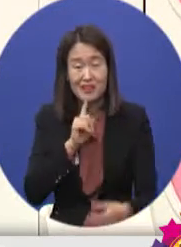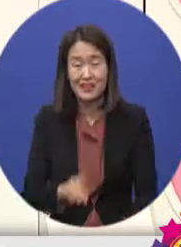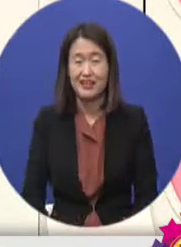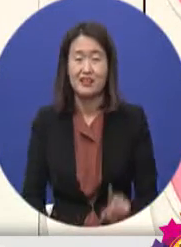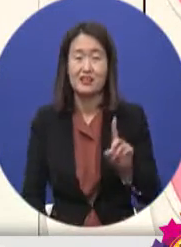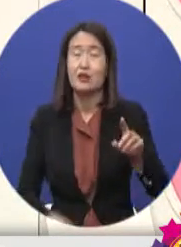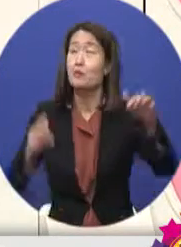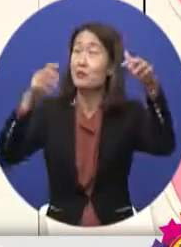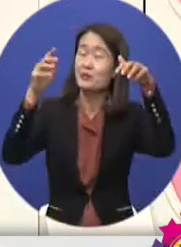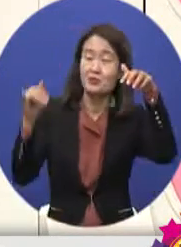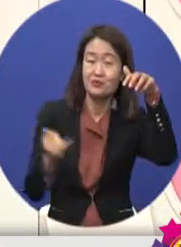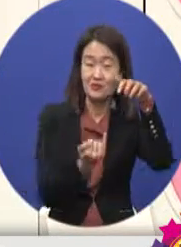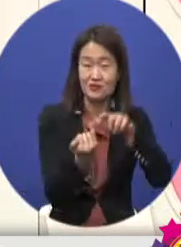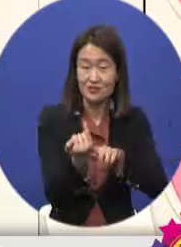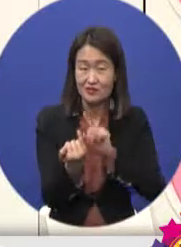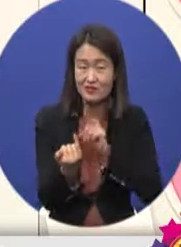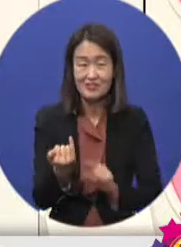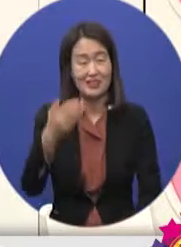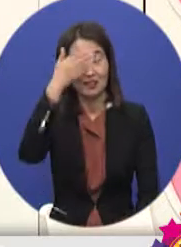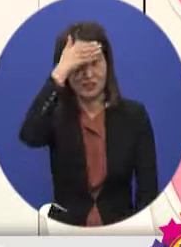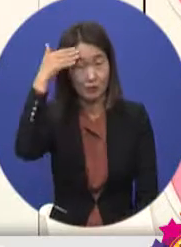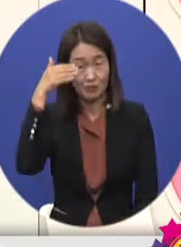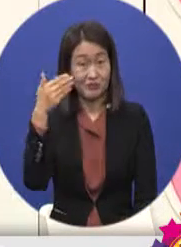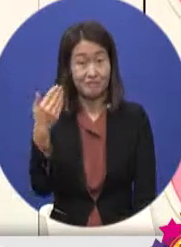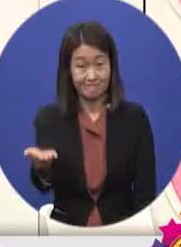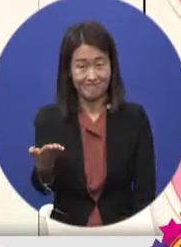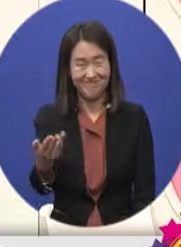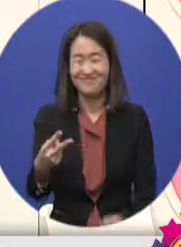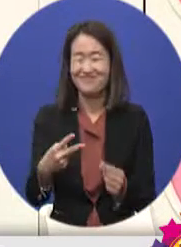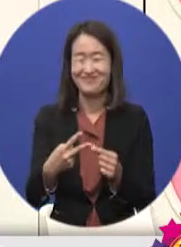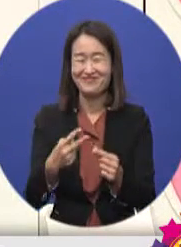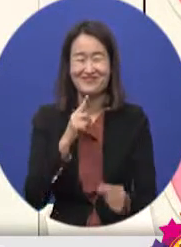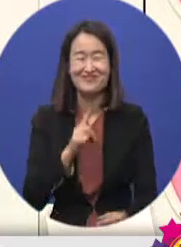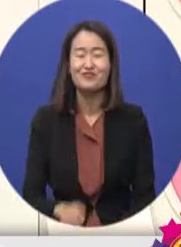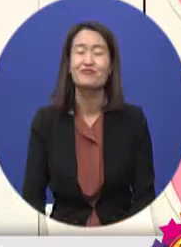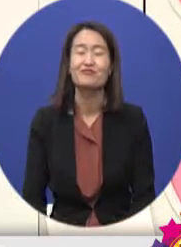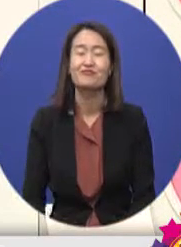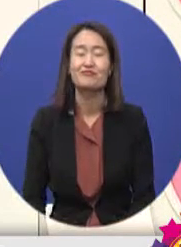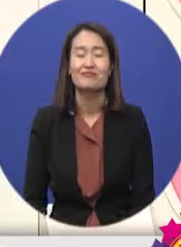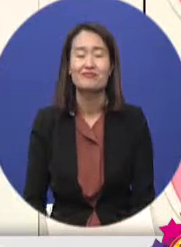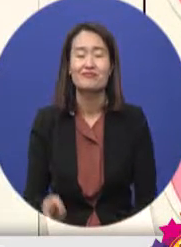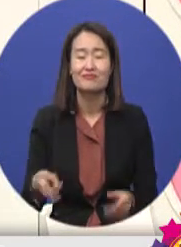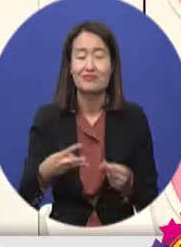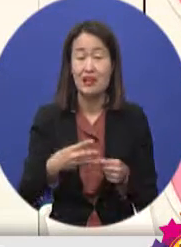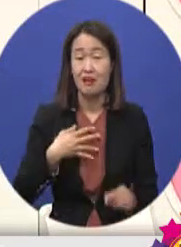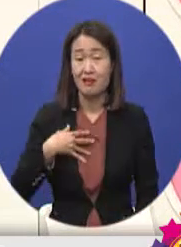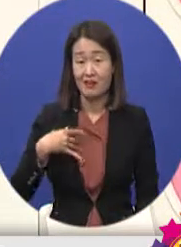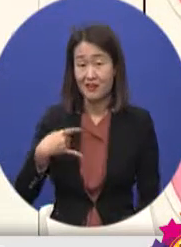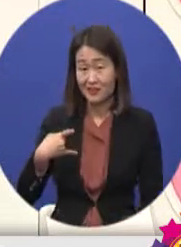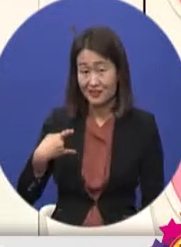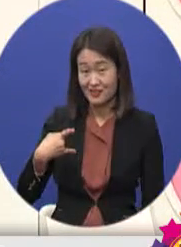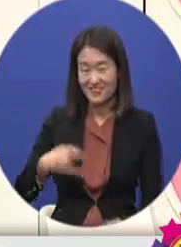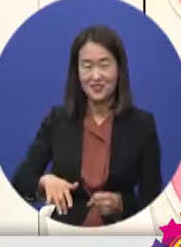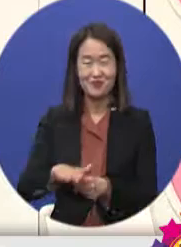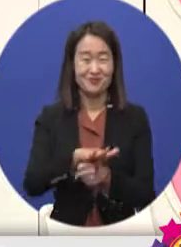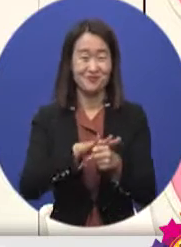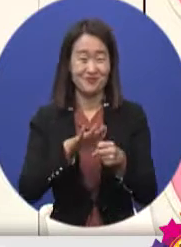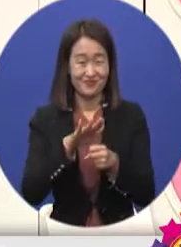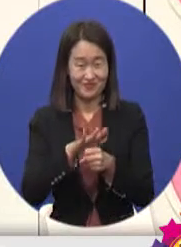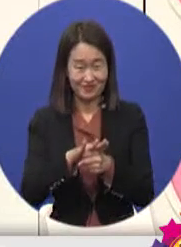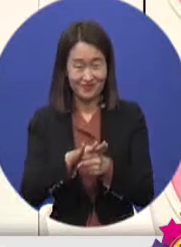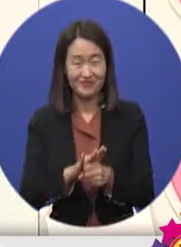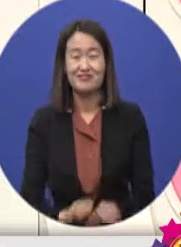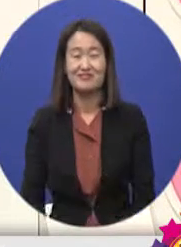1번 빗속의 여인, 2번 젊은 그대, 3번 내게도